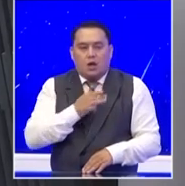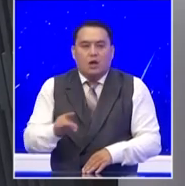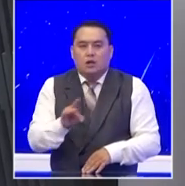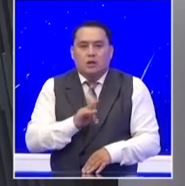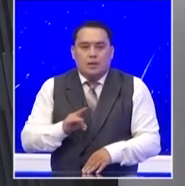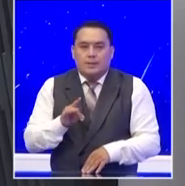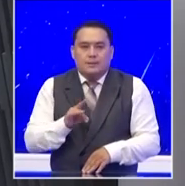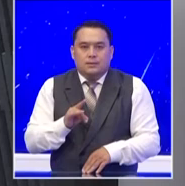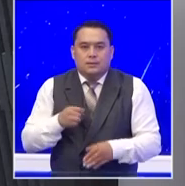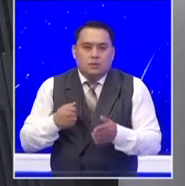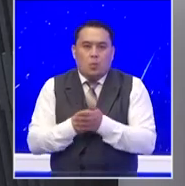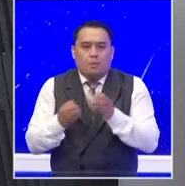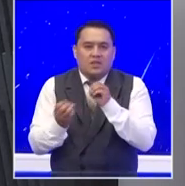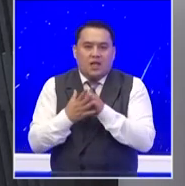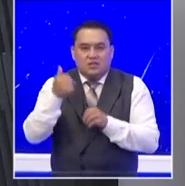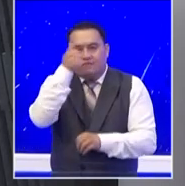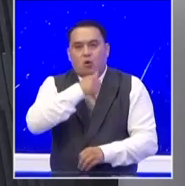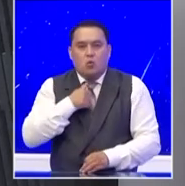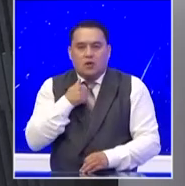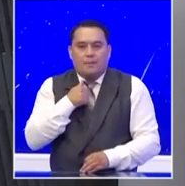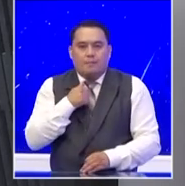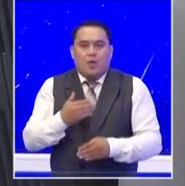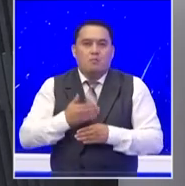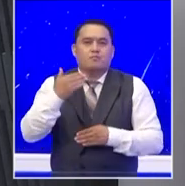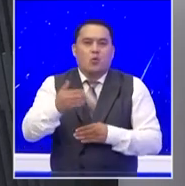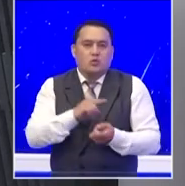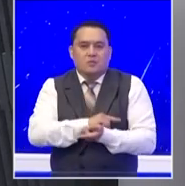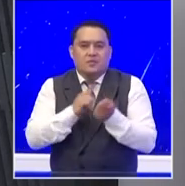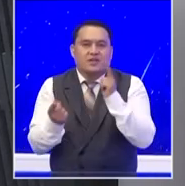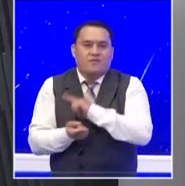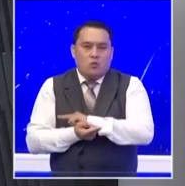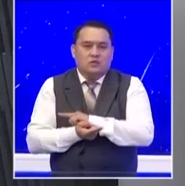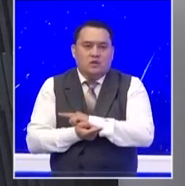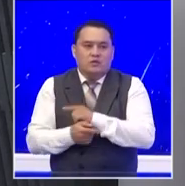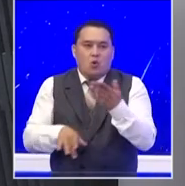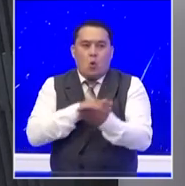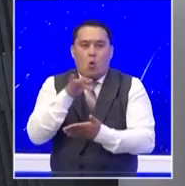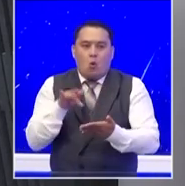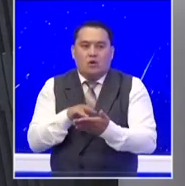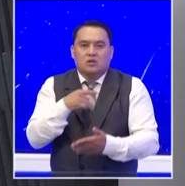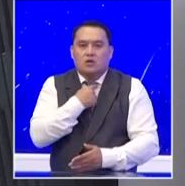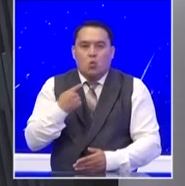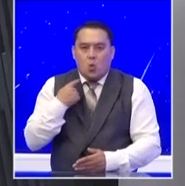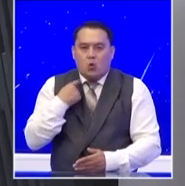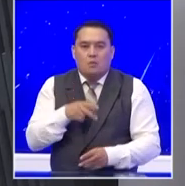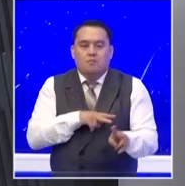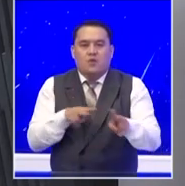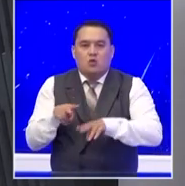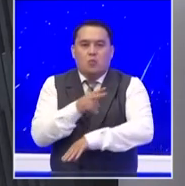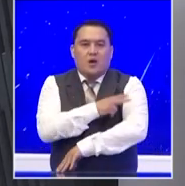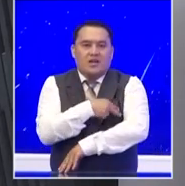Жанталап, до 2015 года. После я перевелся в город Талдыкурган, на рота патрульную